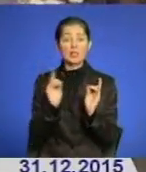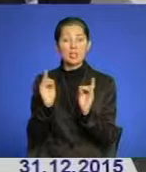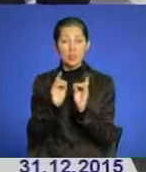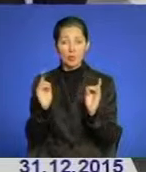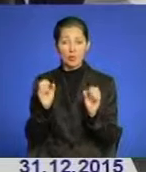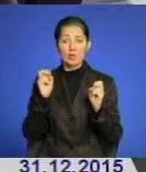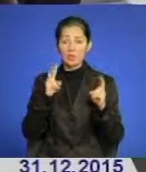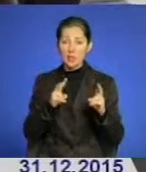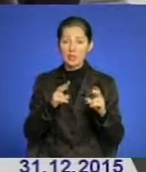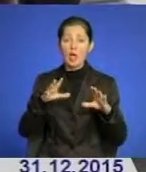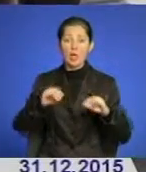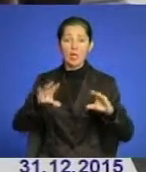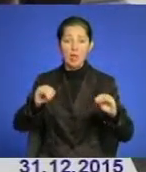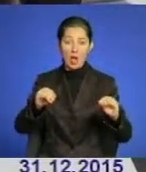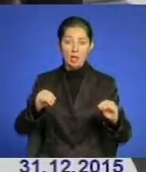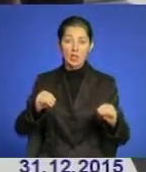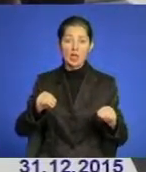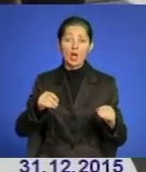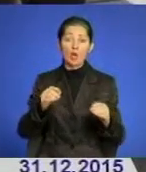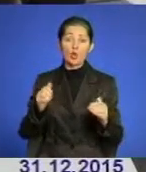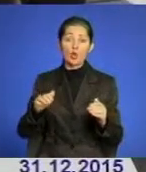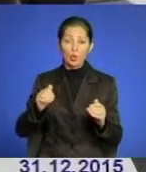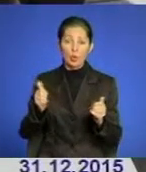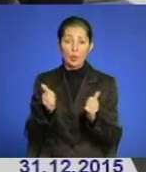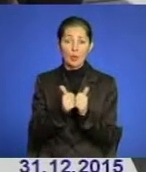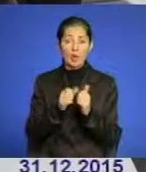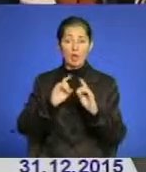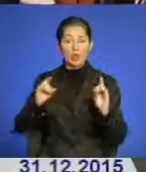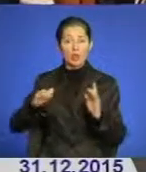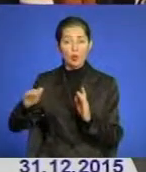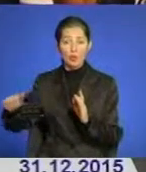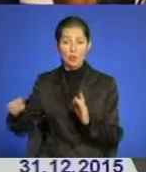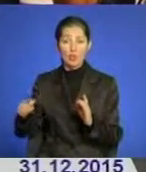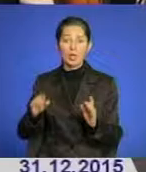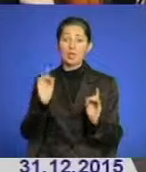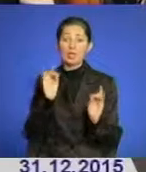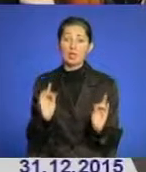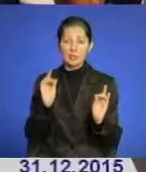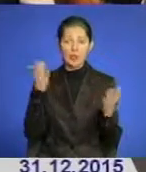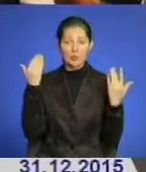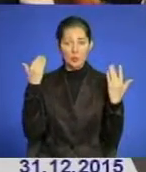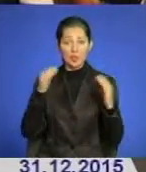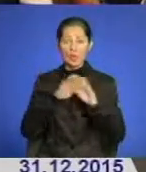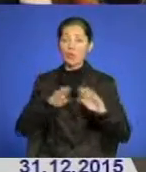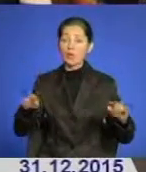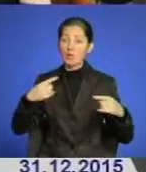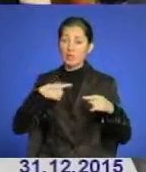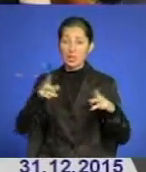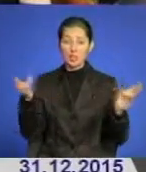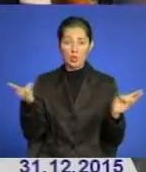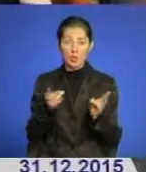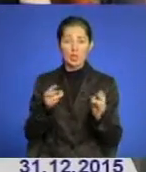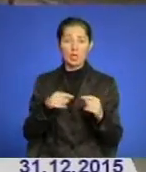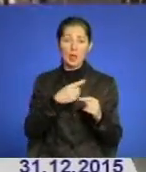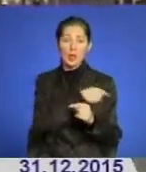матраци, приліжкові тумбочки, крісла для відпочинку, покривала та інший необхідний медінвентар та